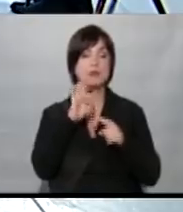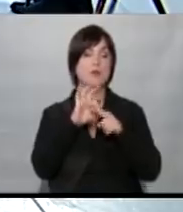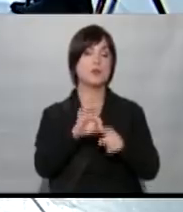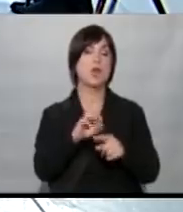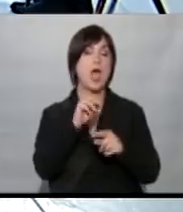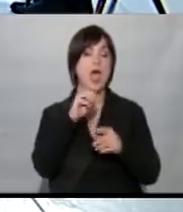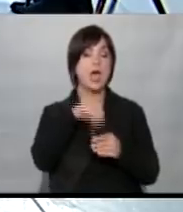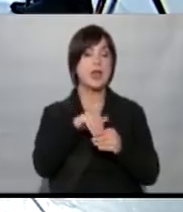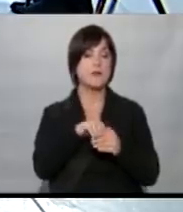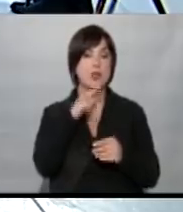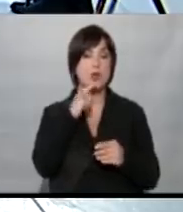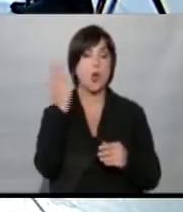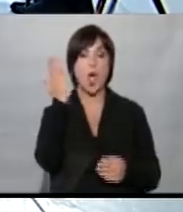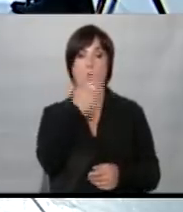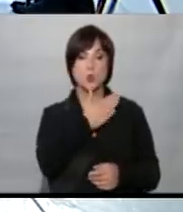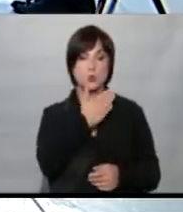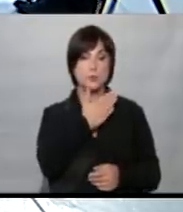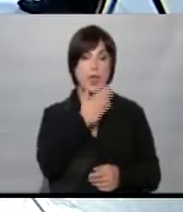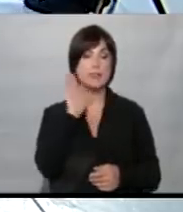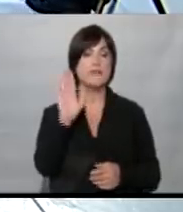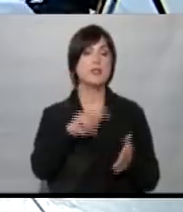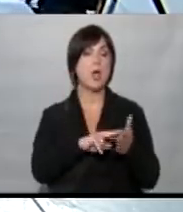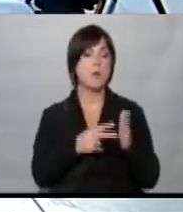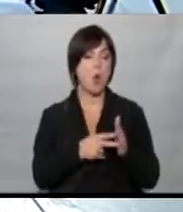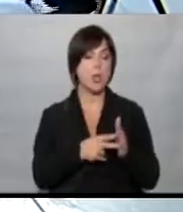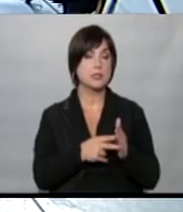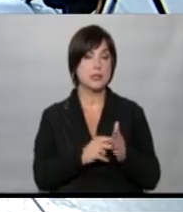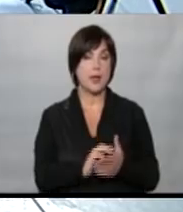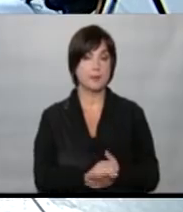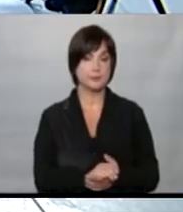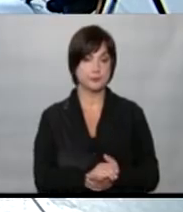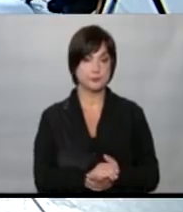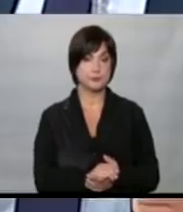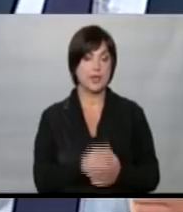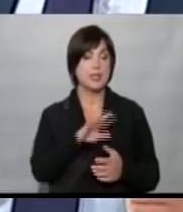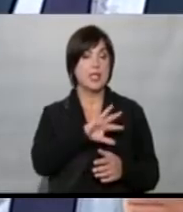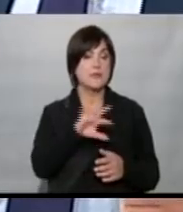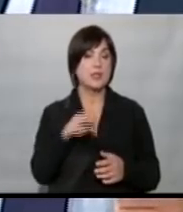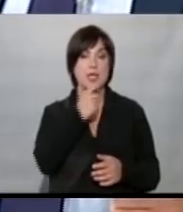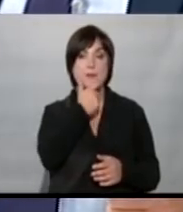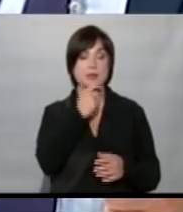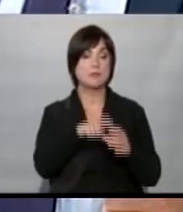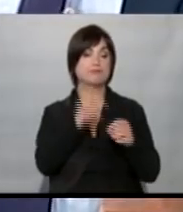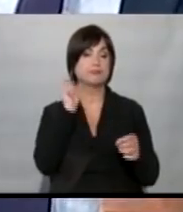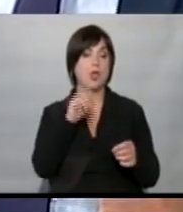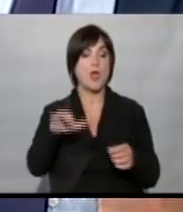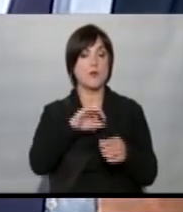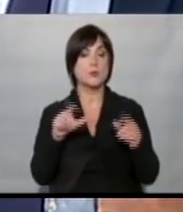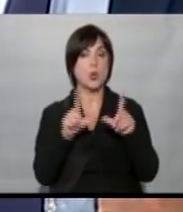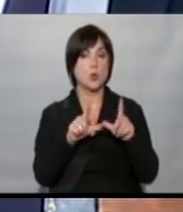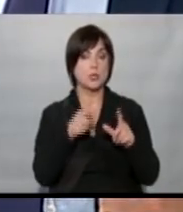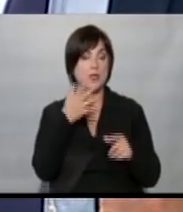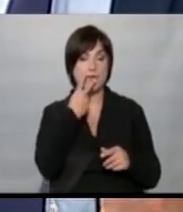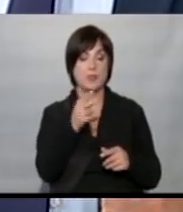на референдумот, да. Кога нели успеа нивната политика да ја ја извадат Британија од Европската унија, кога ги видиме дали тоа